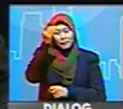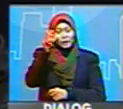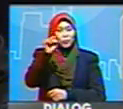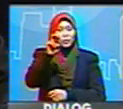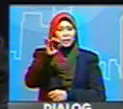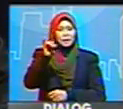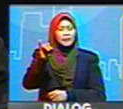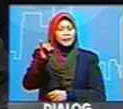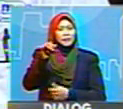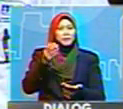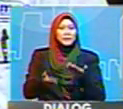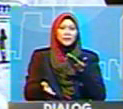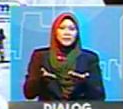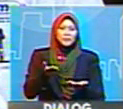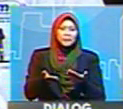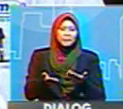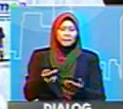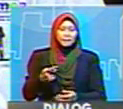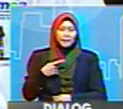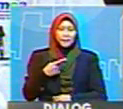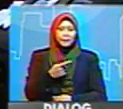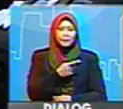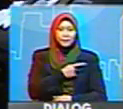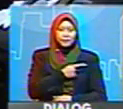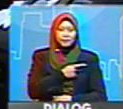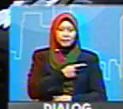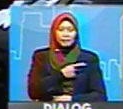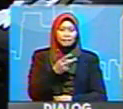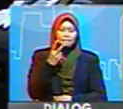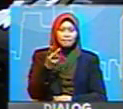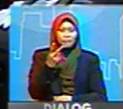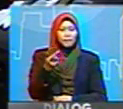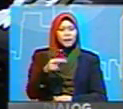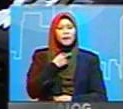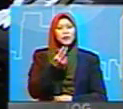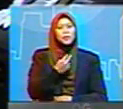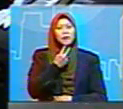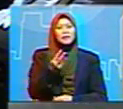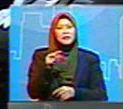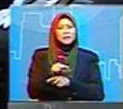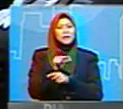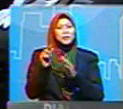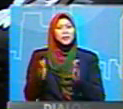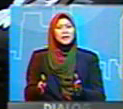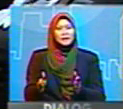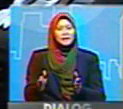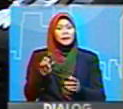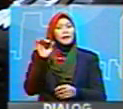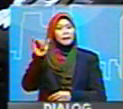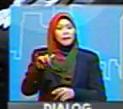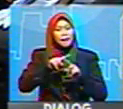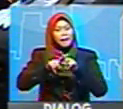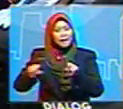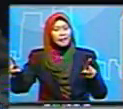sedikit sebanyak memberikan kita untuk melihat kembali tentang suara pengguna walaupun ya berlainan Kementerian